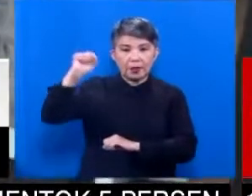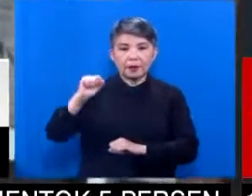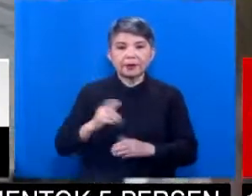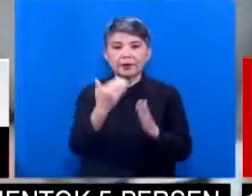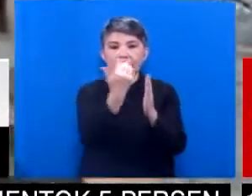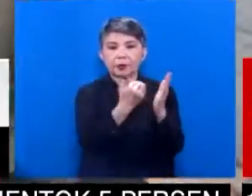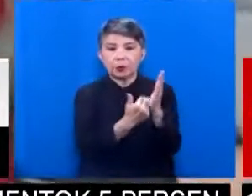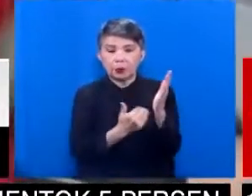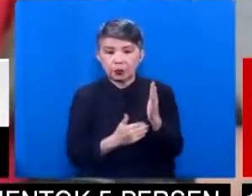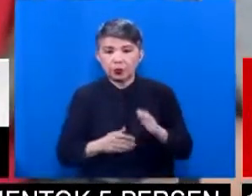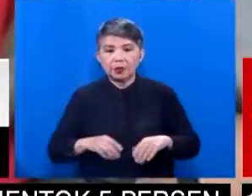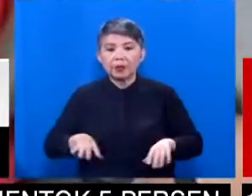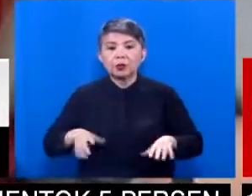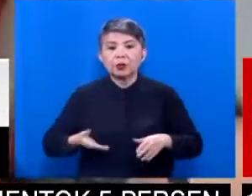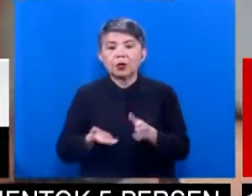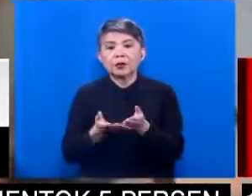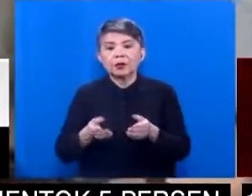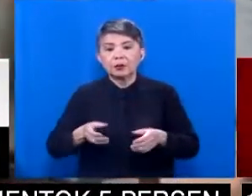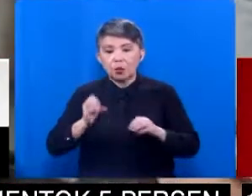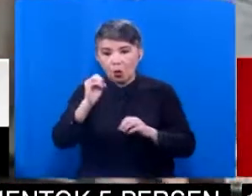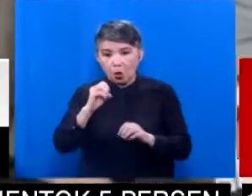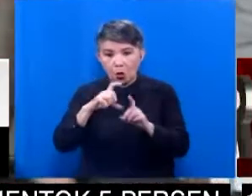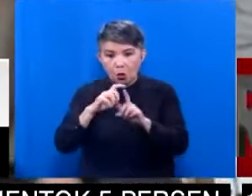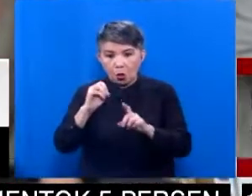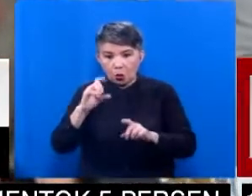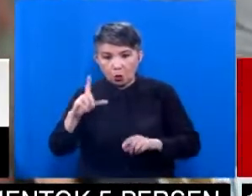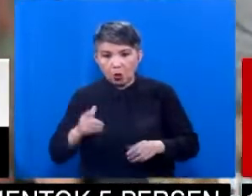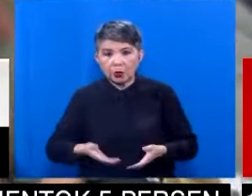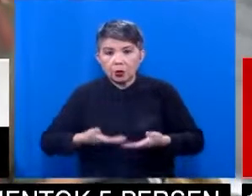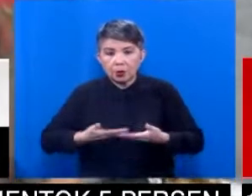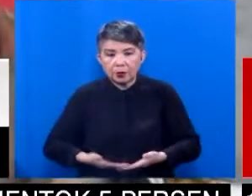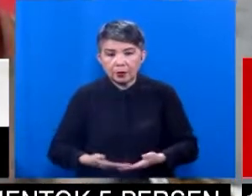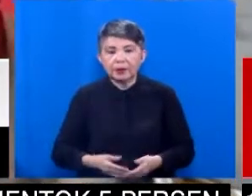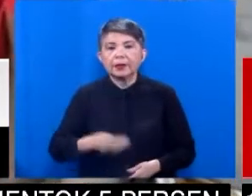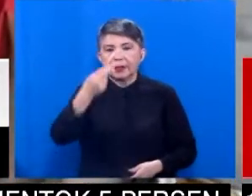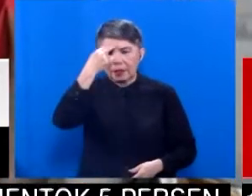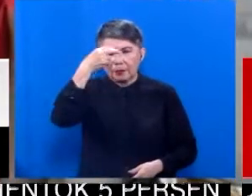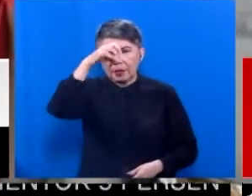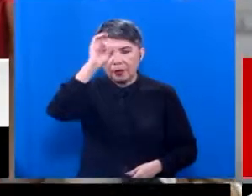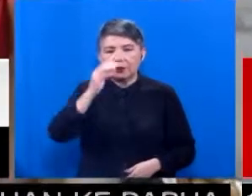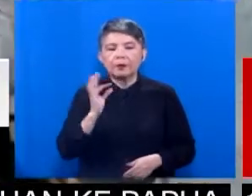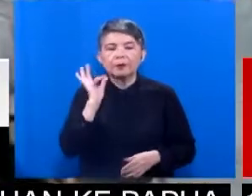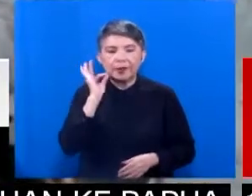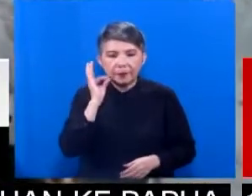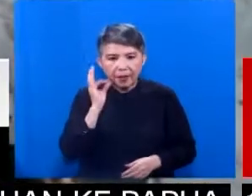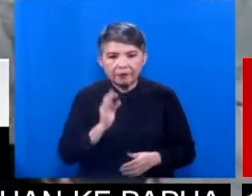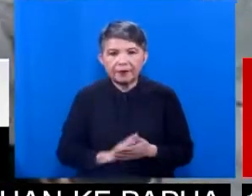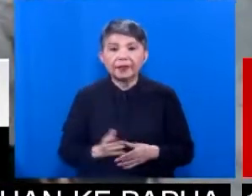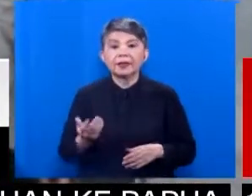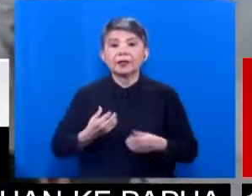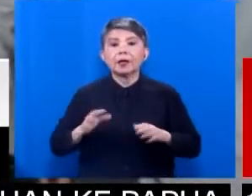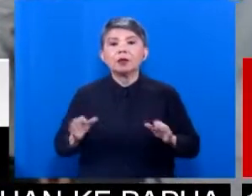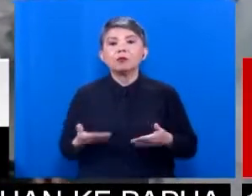over dimension, overload atau odol. Pandu pun menyampaikan permohonan maaf atas sikap anak buahnya. Lantas